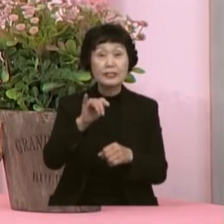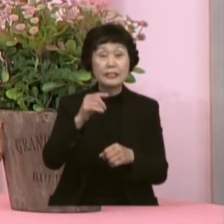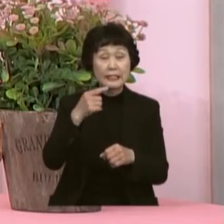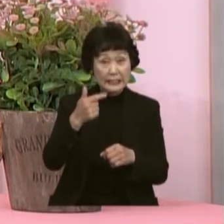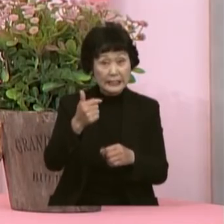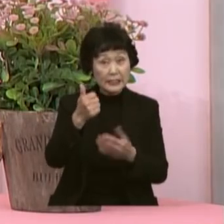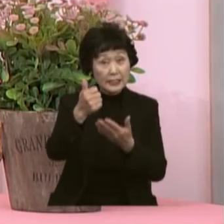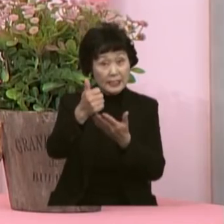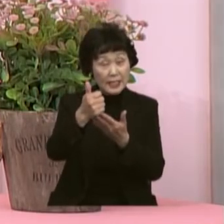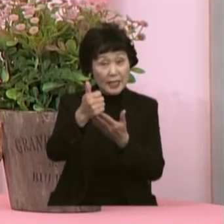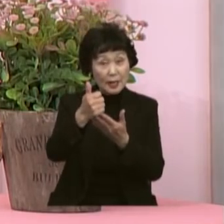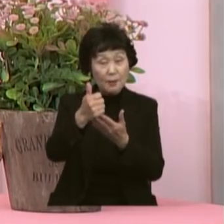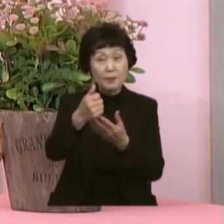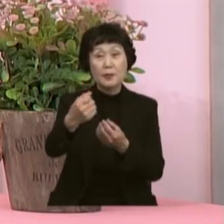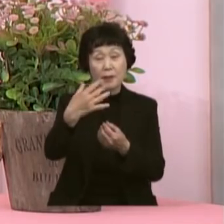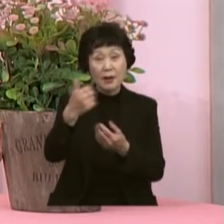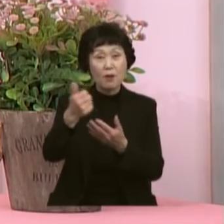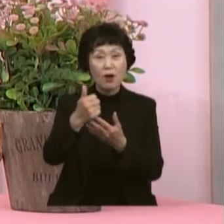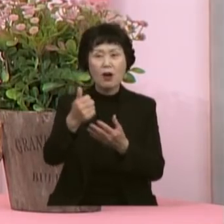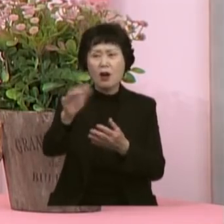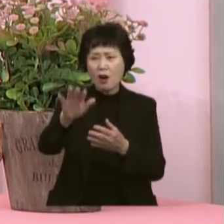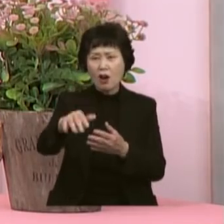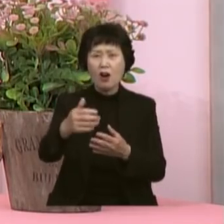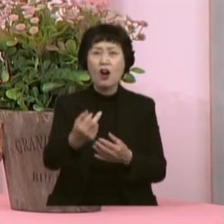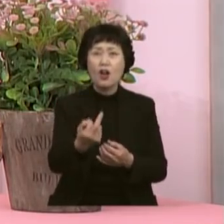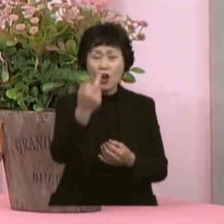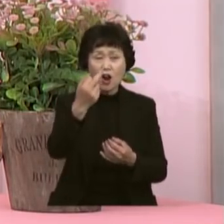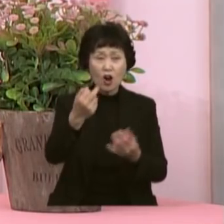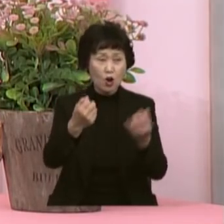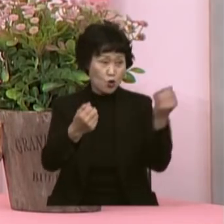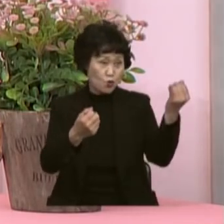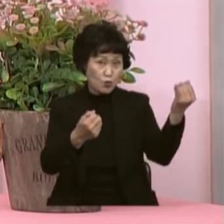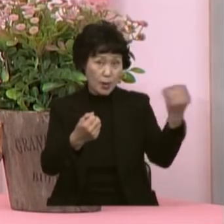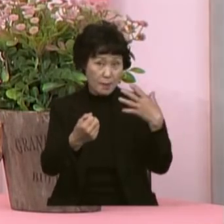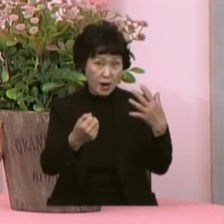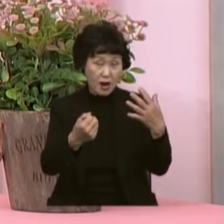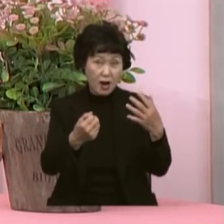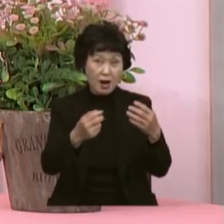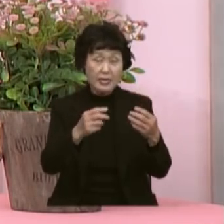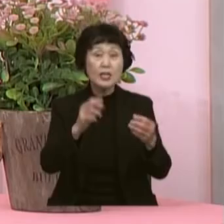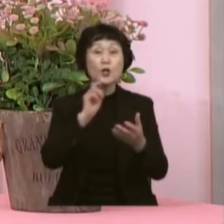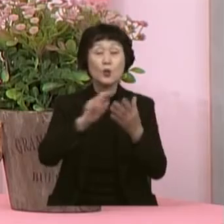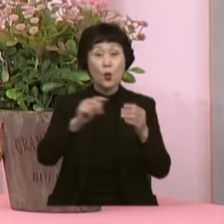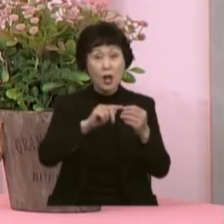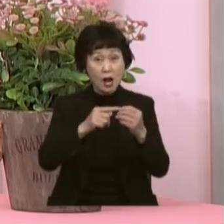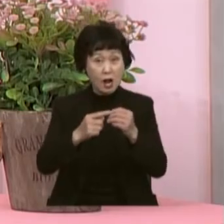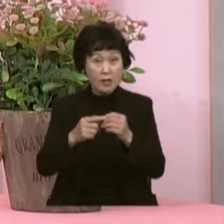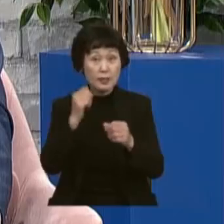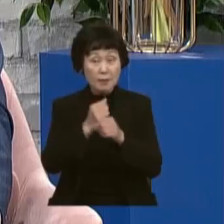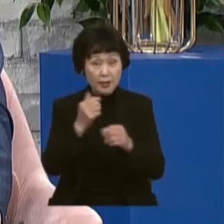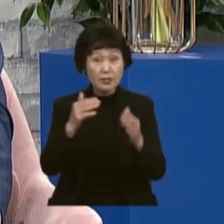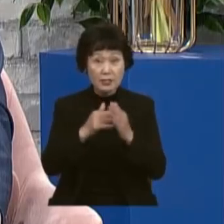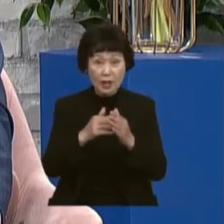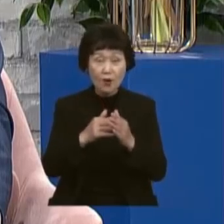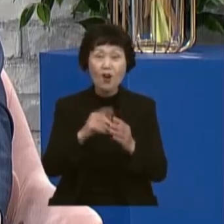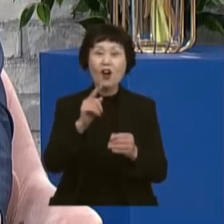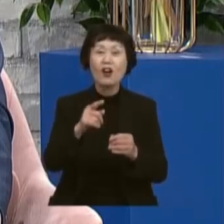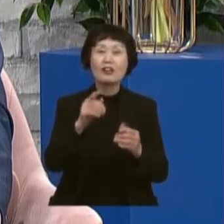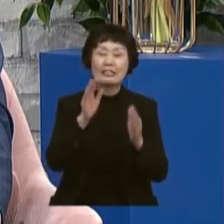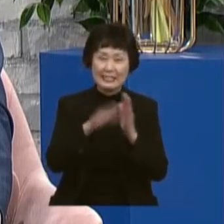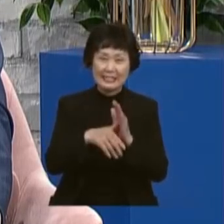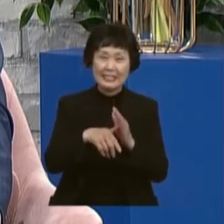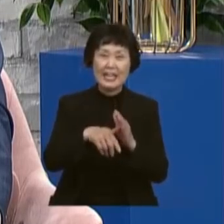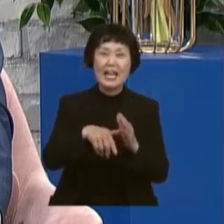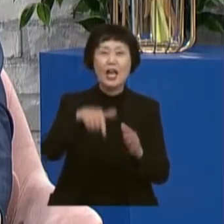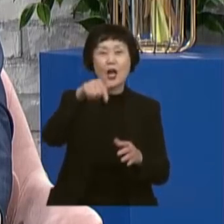가사 나왔대. 그들이 이제 곡을 붙인 거예요. 그래서 바로 그 한량 없는 은혜 그게 나온 거예요. 그러면 그 곡